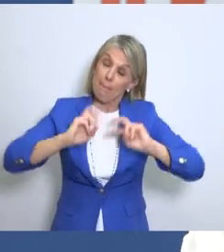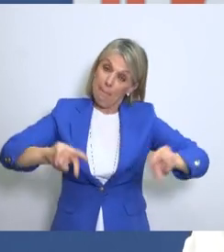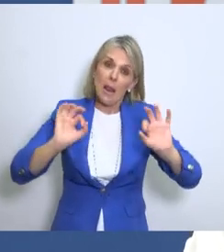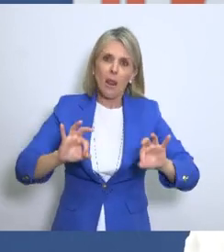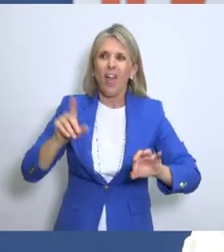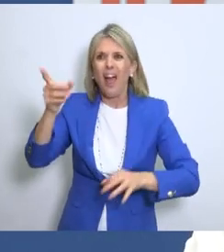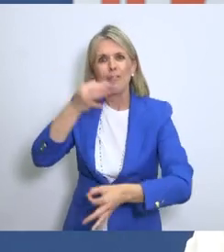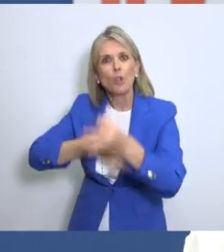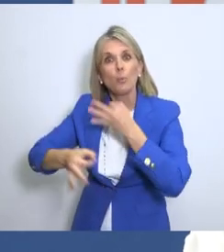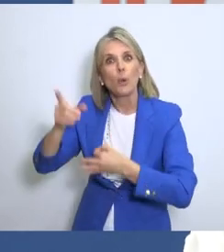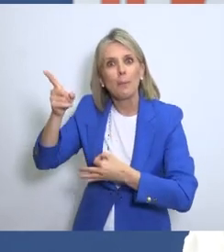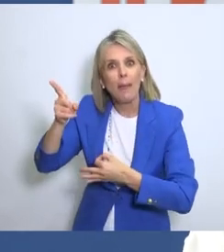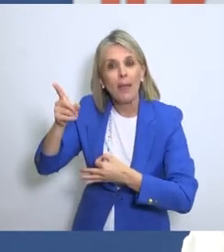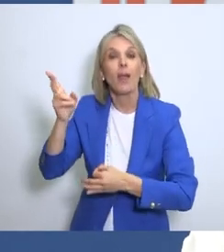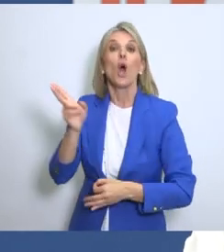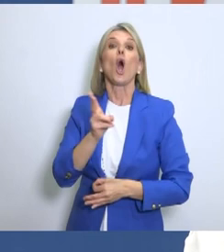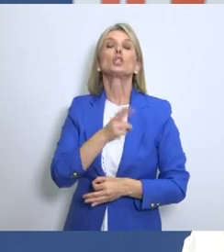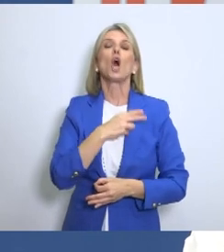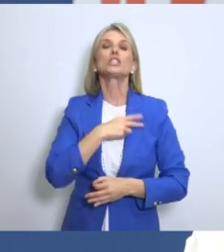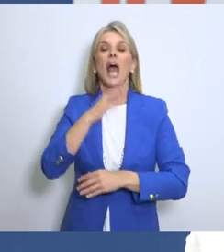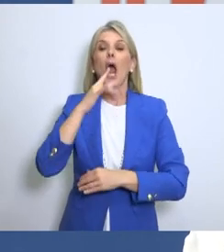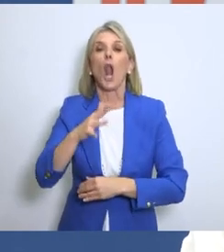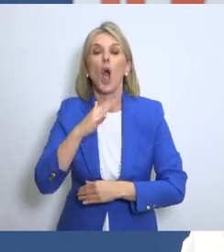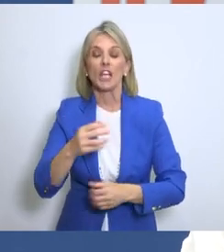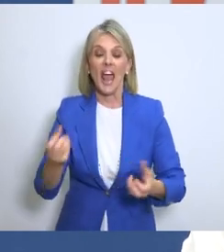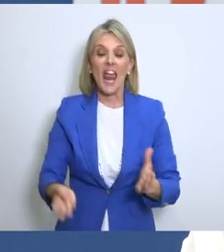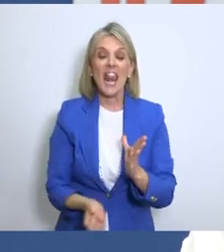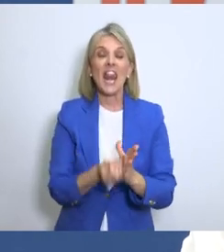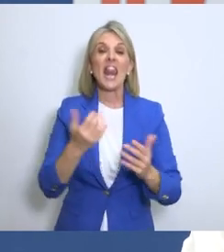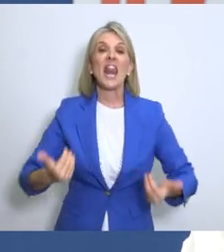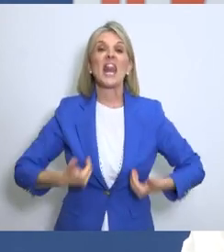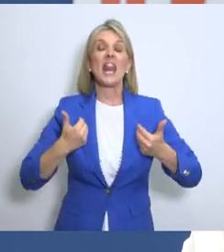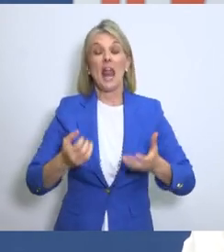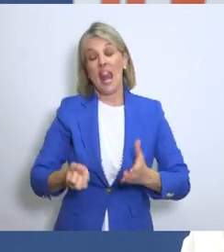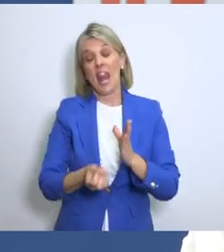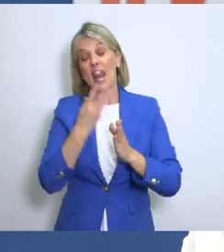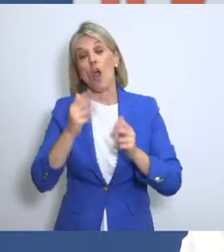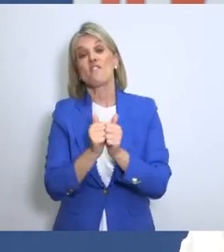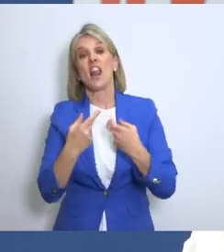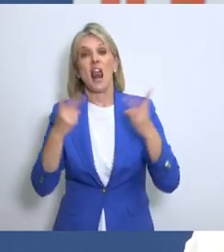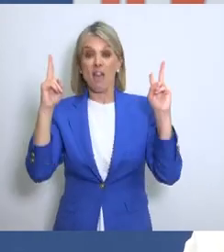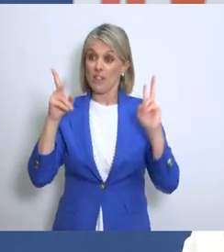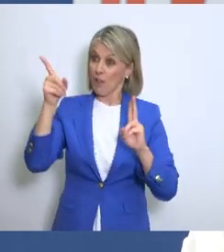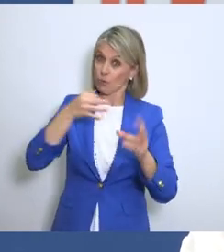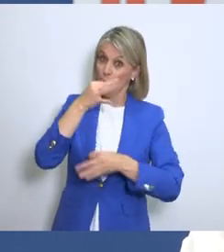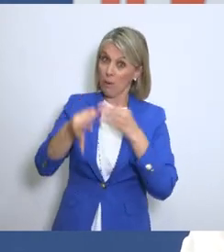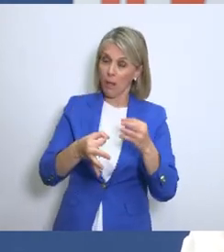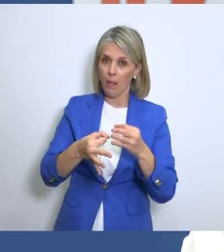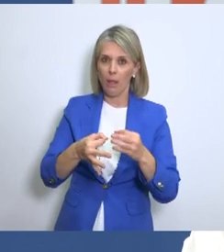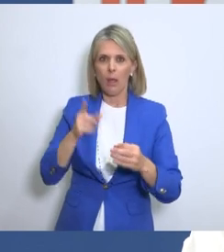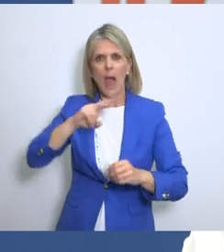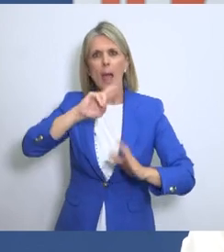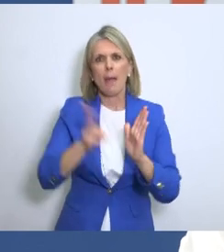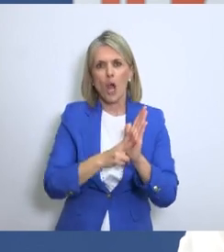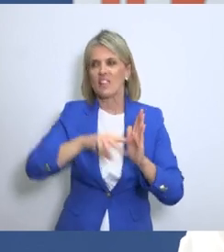λόγια σωστού νεοφιλελεύθερου, που πίνει νερό στο όνομα της ελεύθερης αγοράς, του απαγορεύεται το